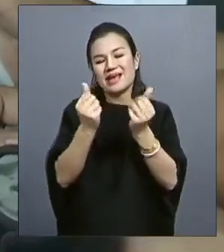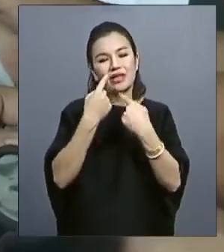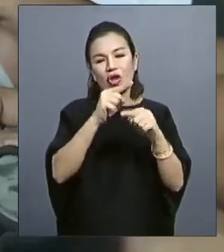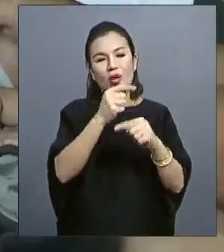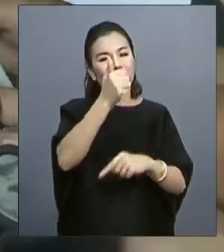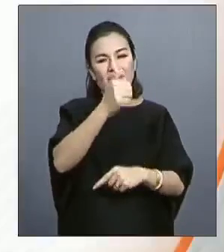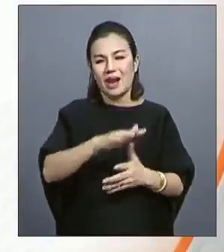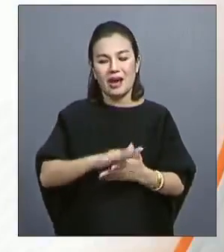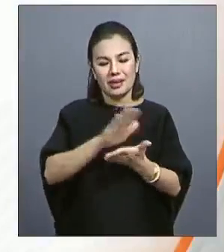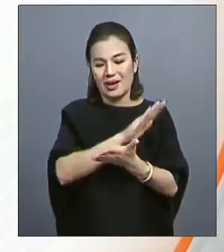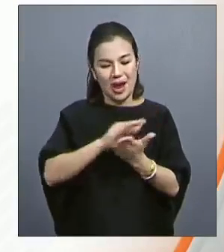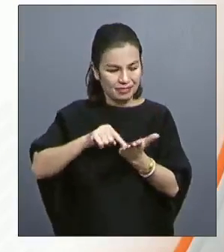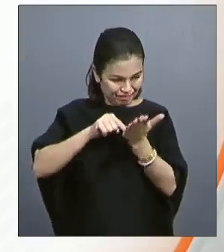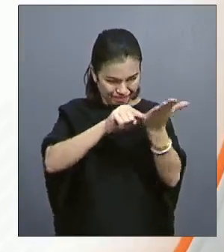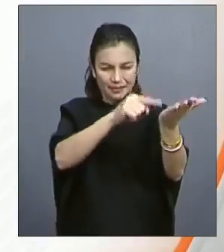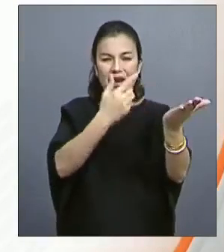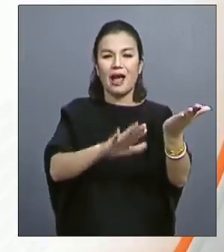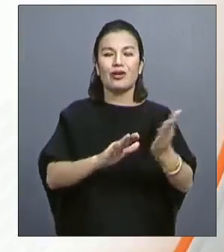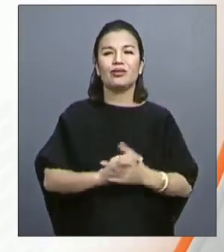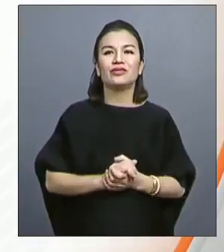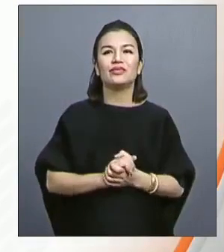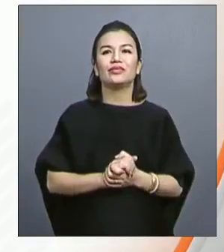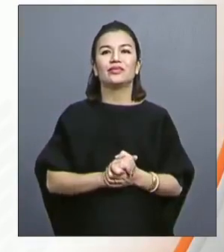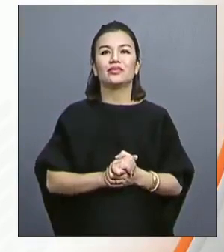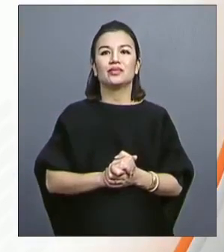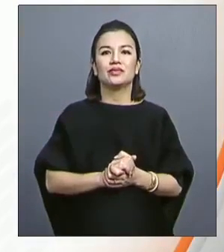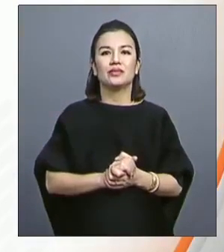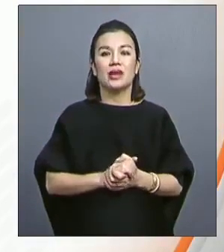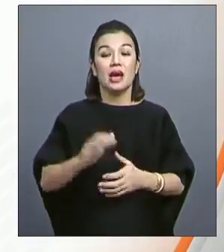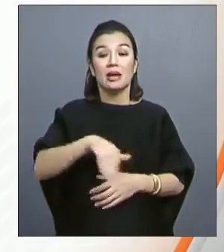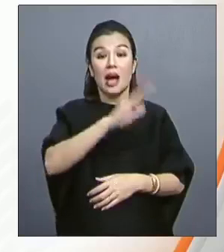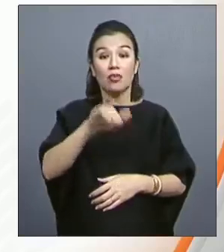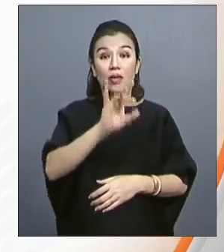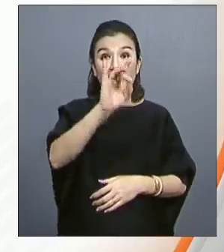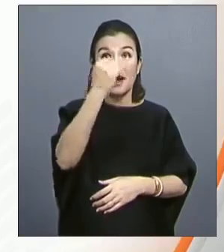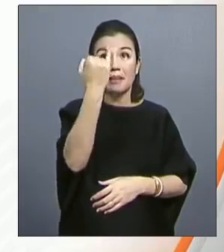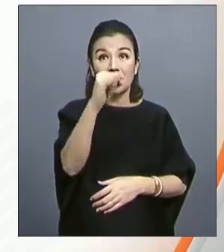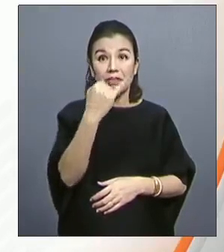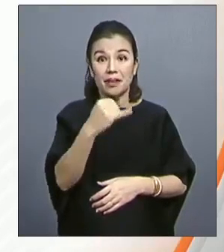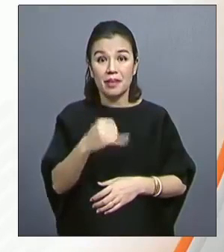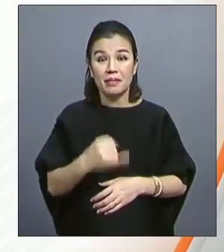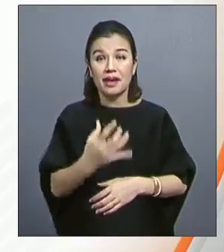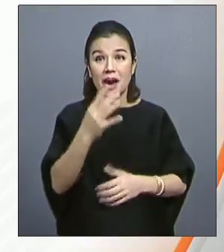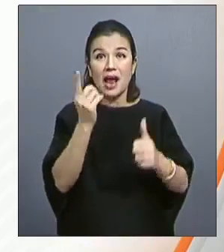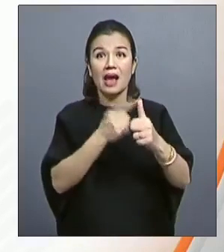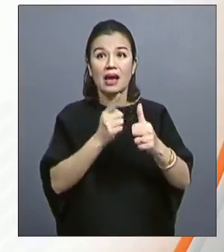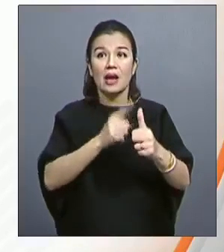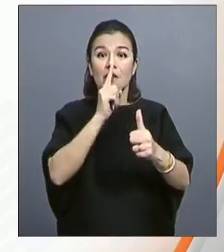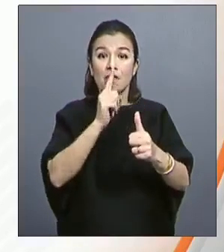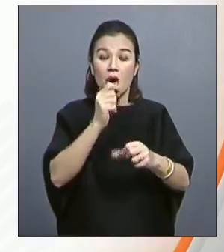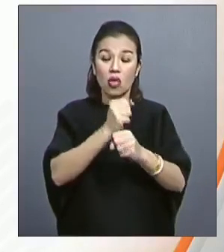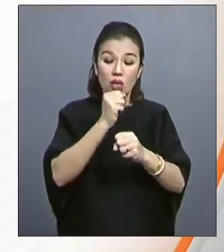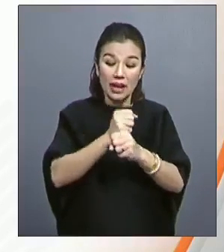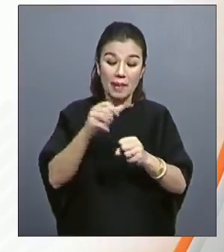ครับขอบพระคุณครับสำหรับ 8ข้อมีสาระสำคัญก็คือการยืนยันว่าการดำเนินกิจการ